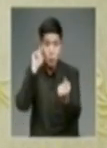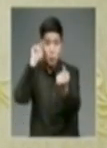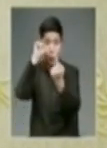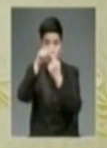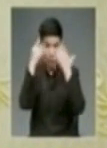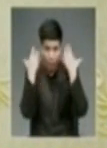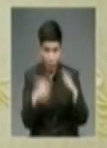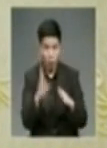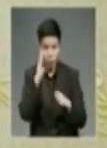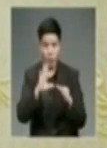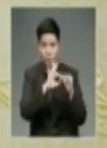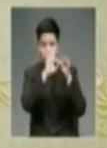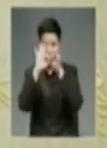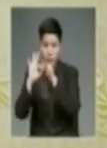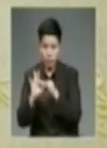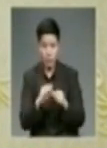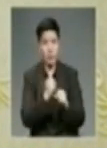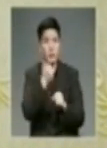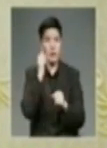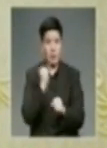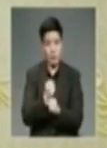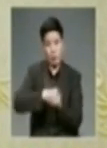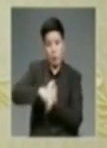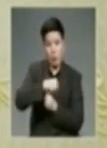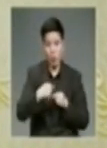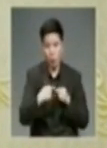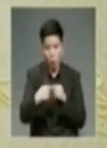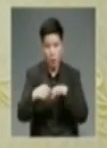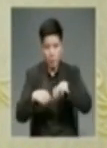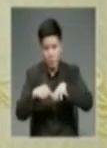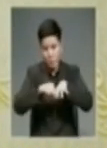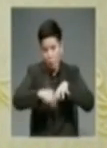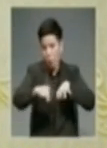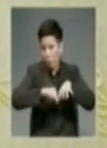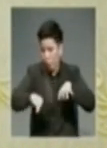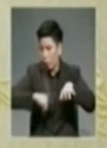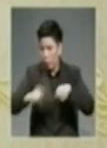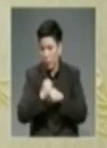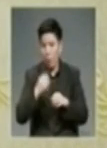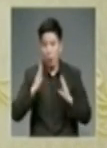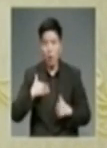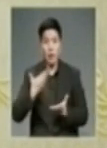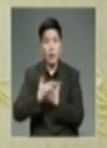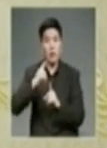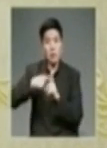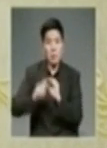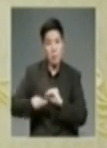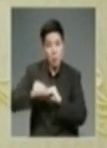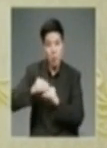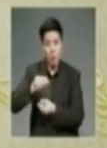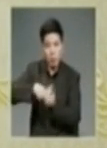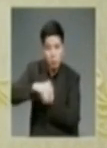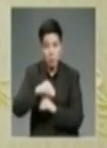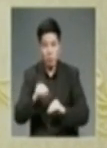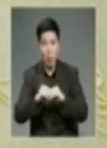รายได้เกิดห่วงโซ่คุณค่ามีธุรกิจต่อเนื่องเกิดขึ้นมากมายประชาชนก็จะมีรายได้มีโอกาสมีทางเลือกมากขึ้นตามห้วงเวลา